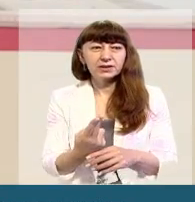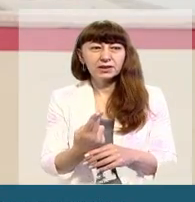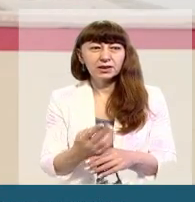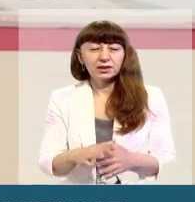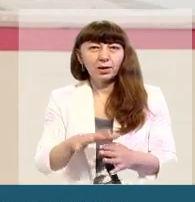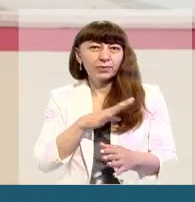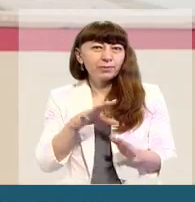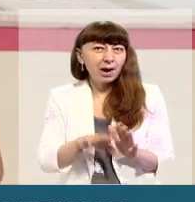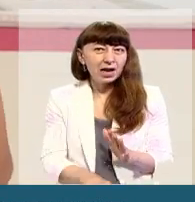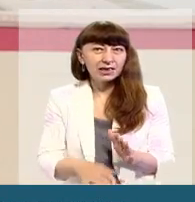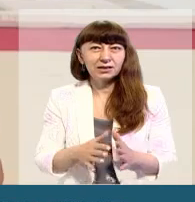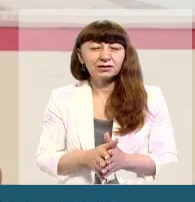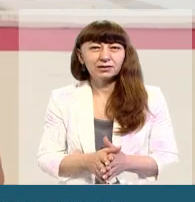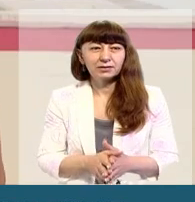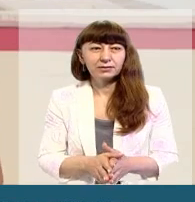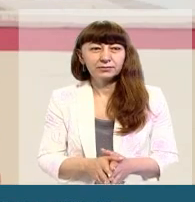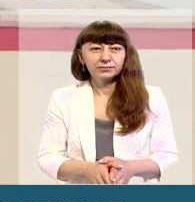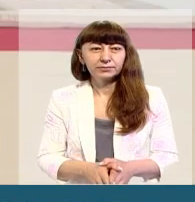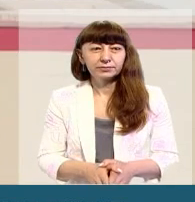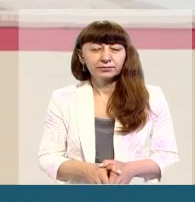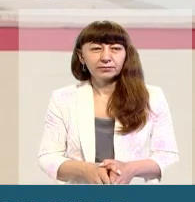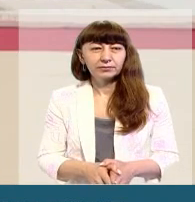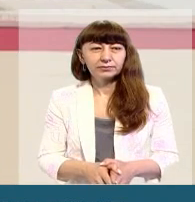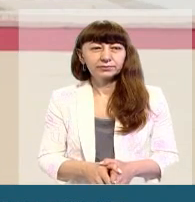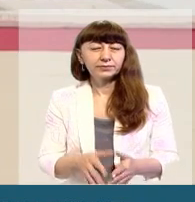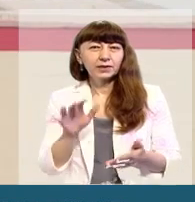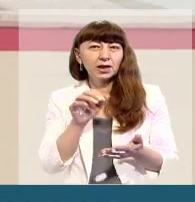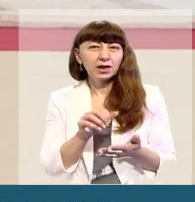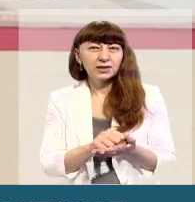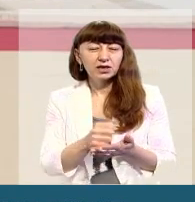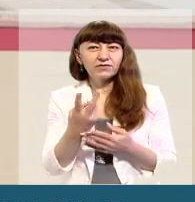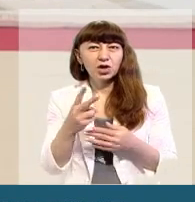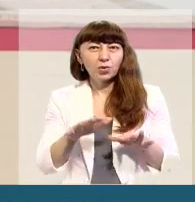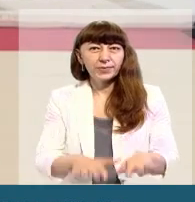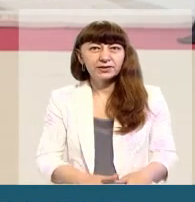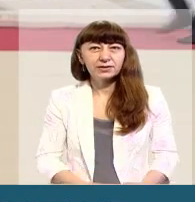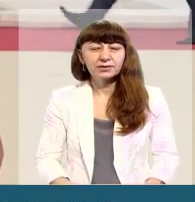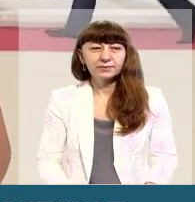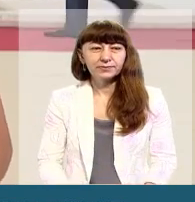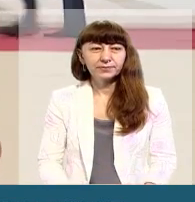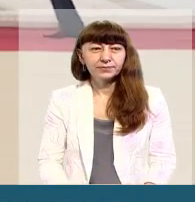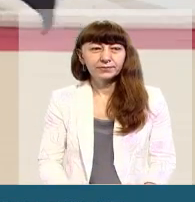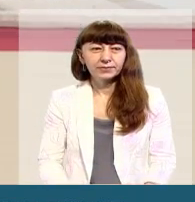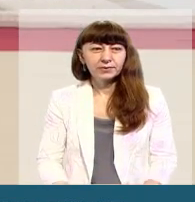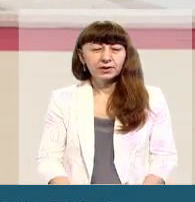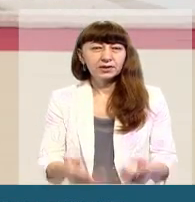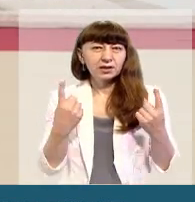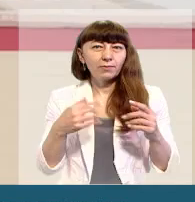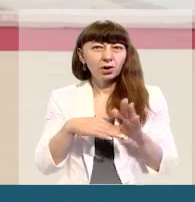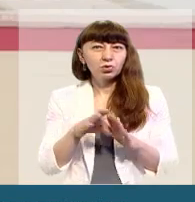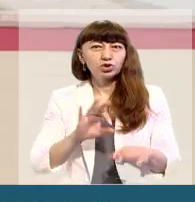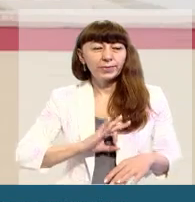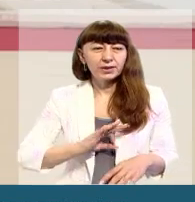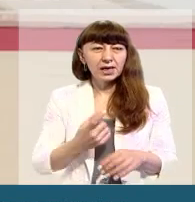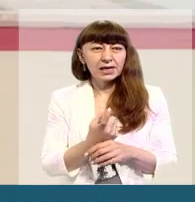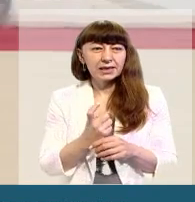тогда был маленький, и я завоевал второе место. А самая лучшая